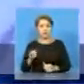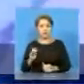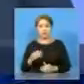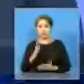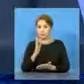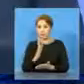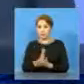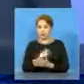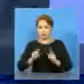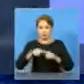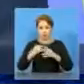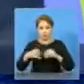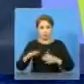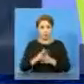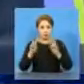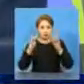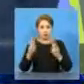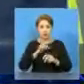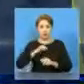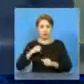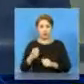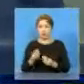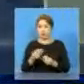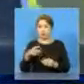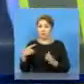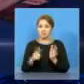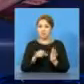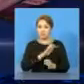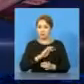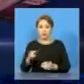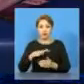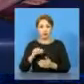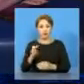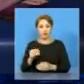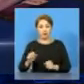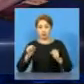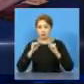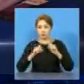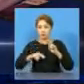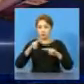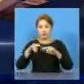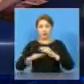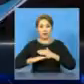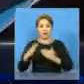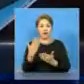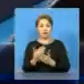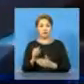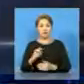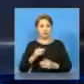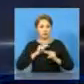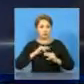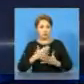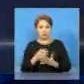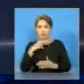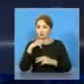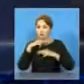бар. Туған жер жобасы аясында өз қаражатына құны 7 миллион теңгеден асатын Тәукехан спорт алаңын салып берген Ардақ Өтегеновтің еңбегі де